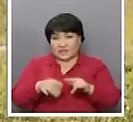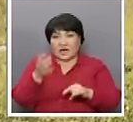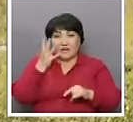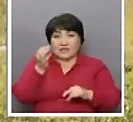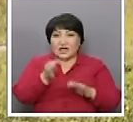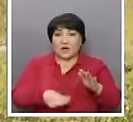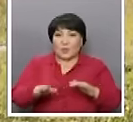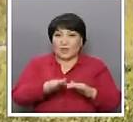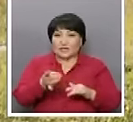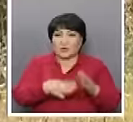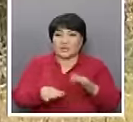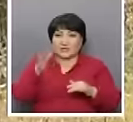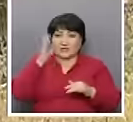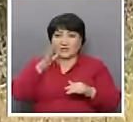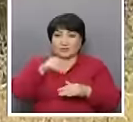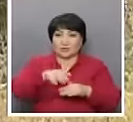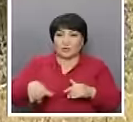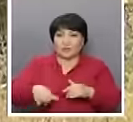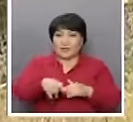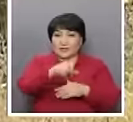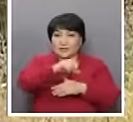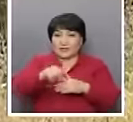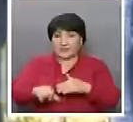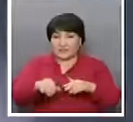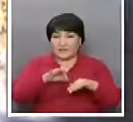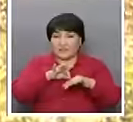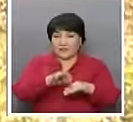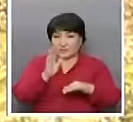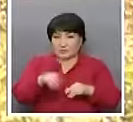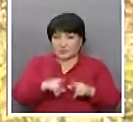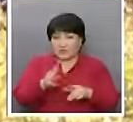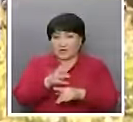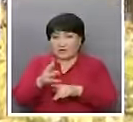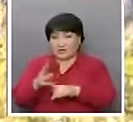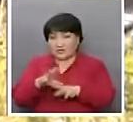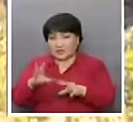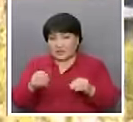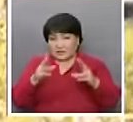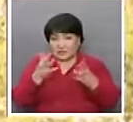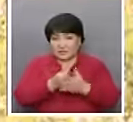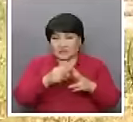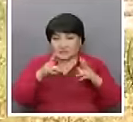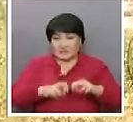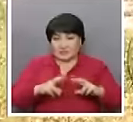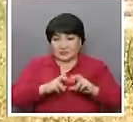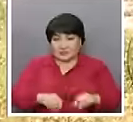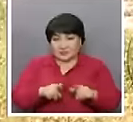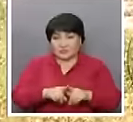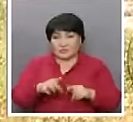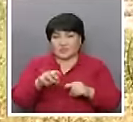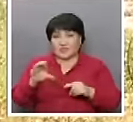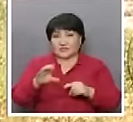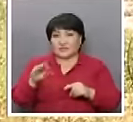су қоймалары төңірегінде жүргізіледі. Одан кейін мамандар камерадағы барлық жазбаны зерттейді. Полицейлердің мәліметінше, Сафар Шакеев